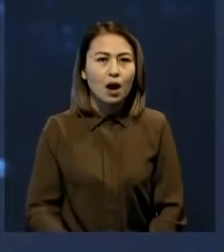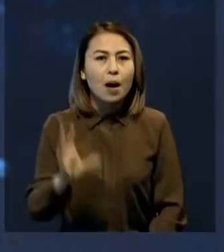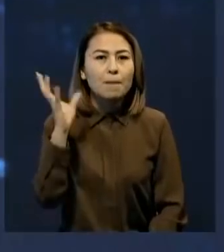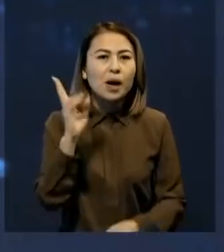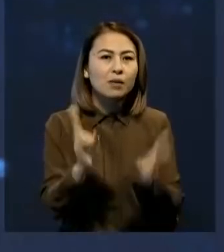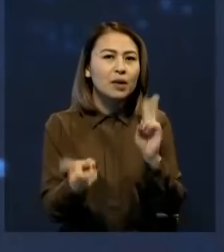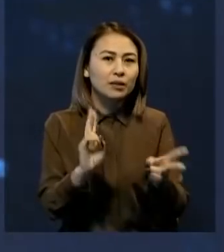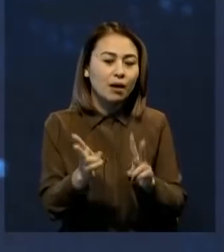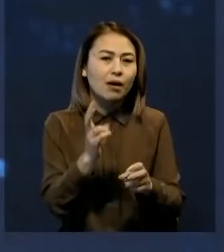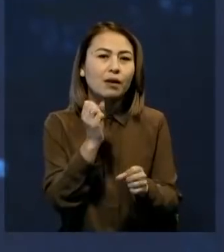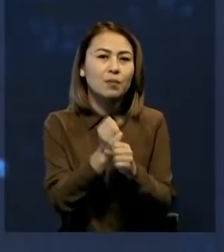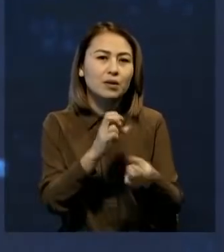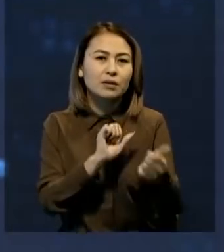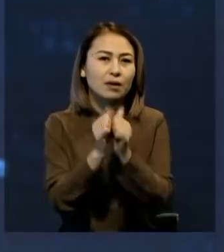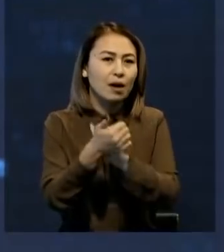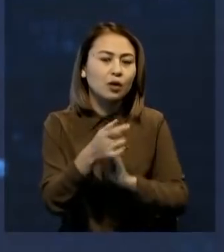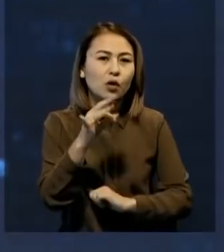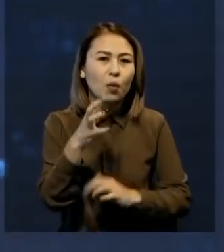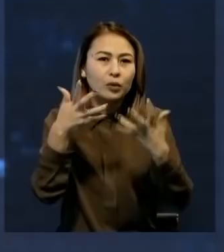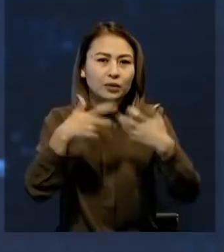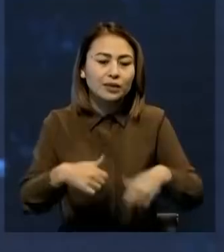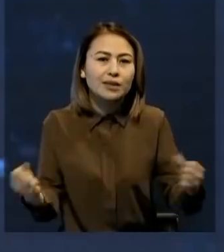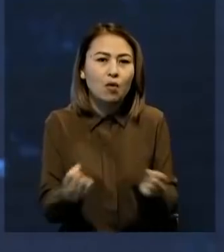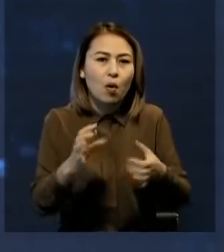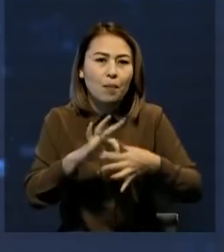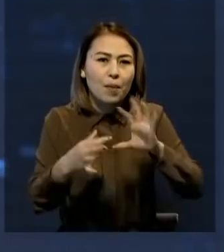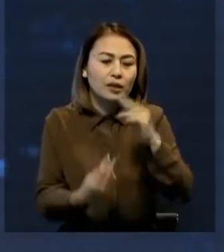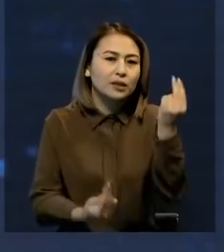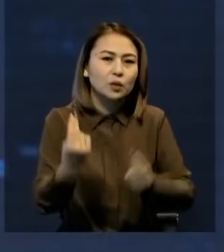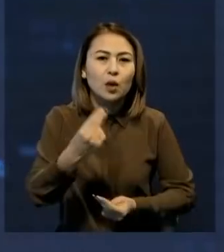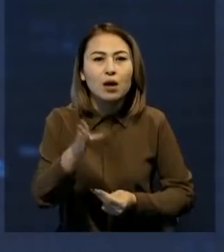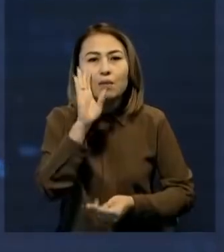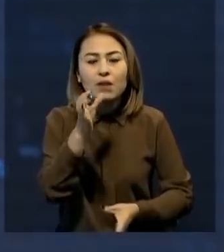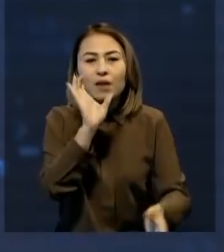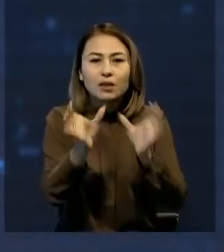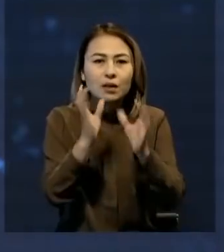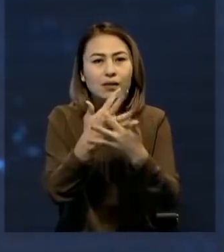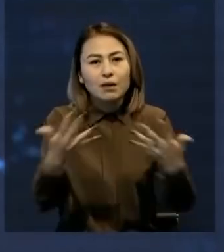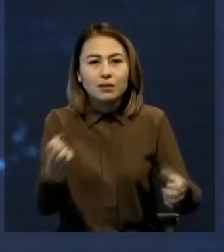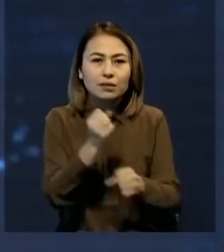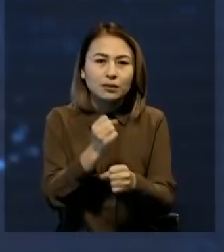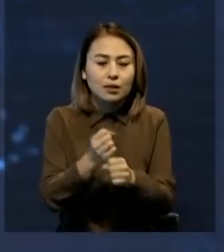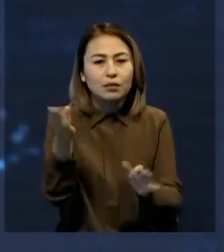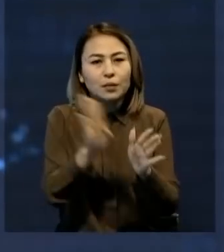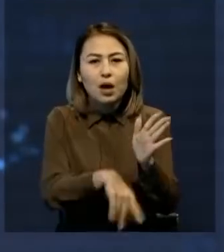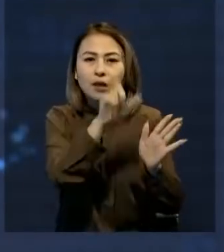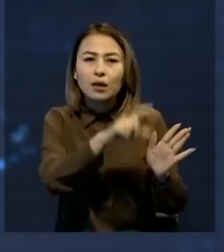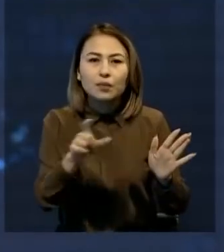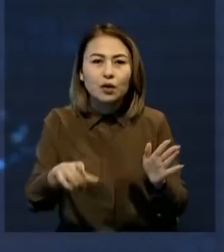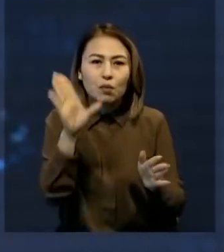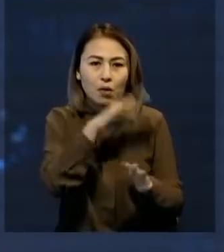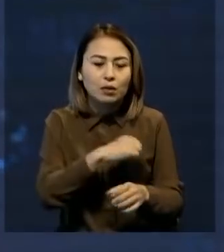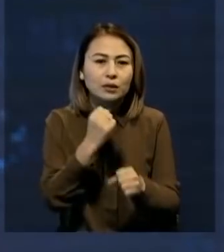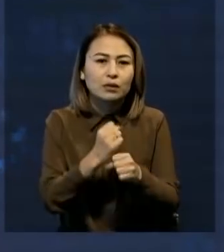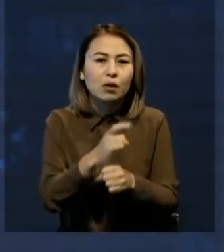Бармыңды алмастырған робот Бейжіңдегі қысқы олимпиада ойындары өтетін аумақта сусындарды адам көмегінсіз әзірлей алатын